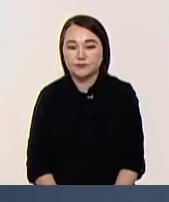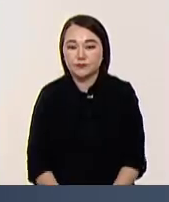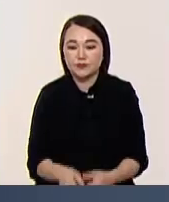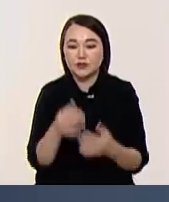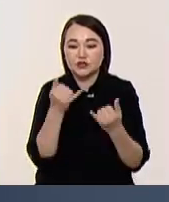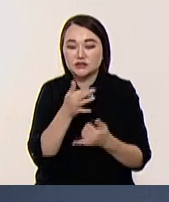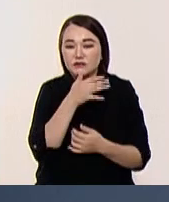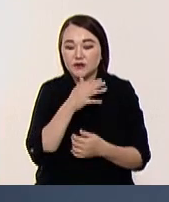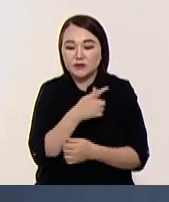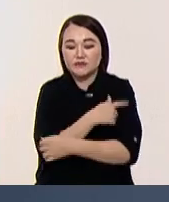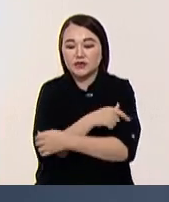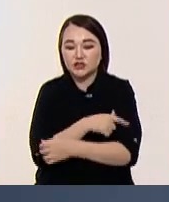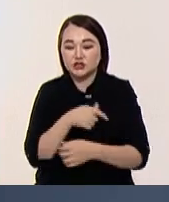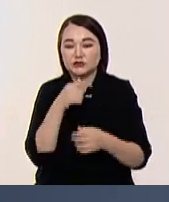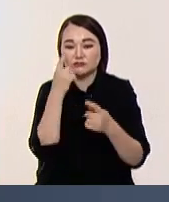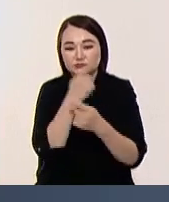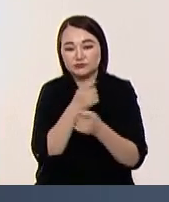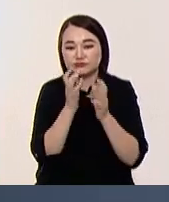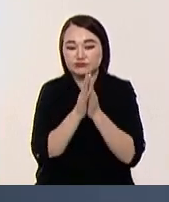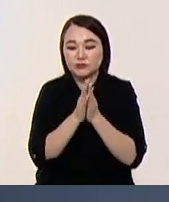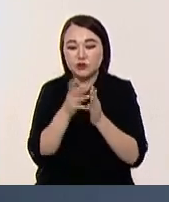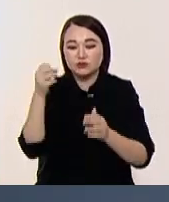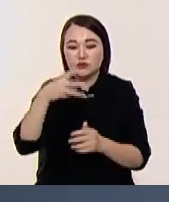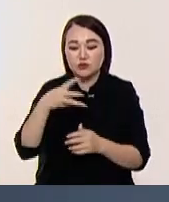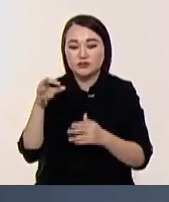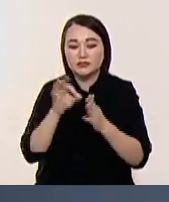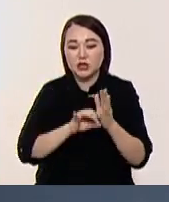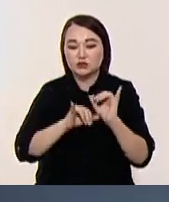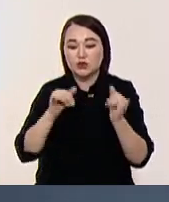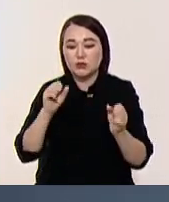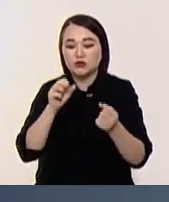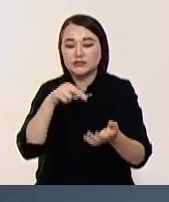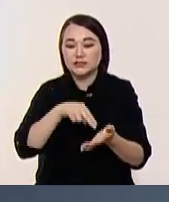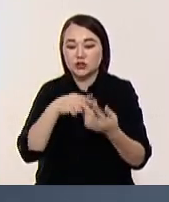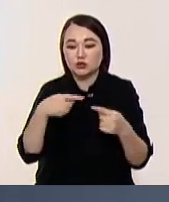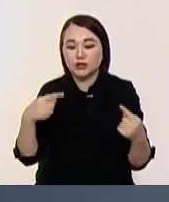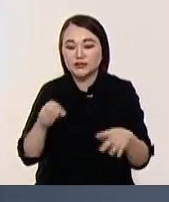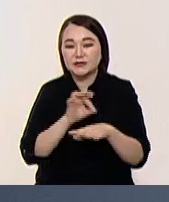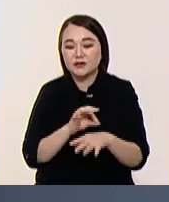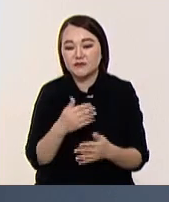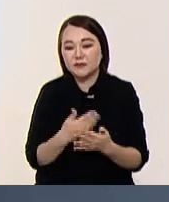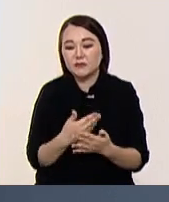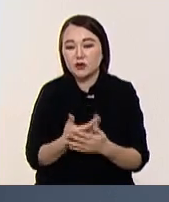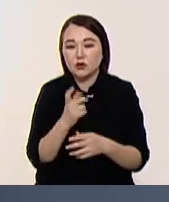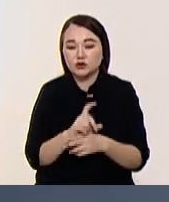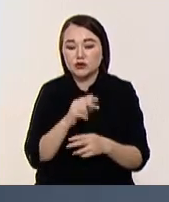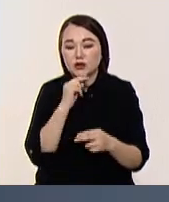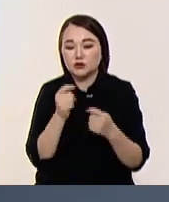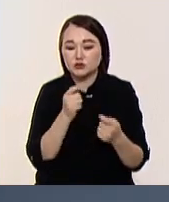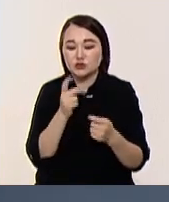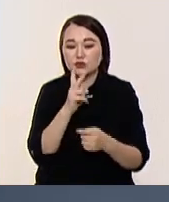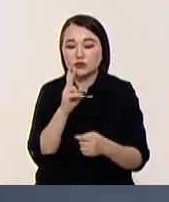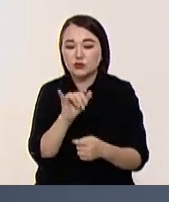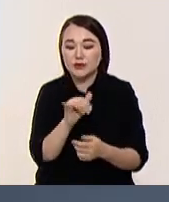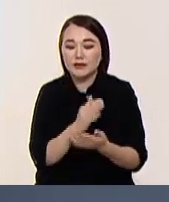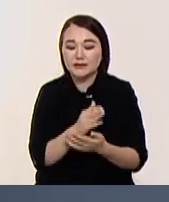Тем временем врачи предостерегают, что солнце или его чрезмерность может стать причиной других заболеваний. К примеру, очень осторожно надо быть тем, у